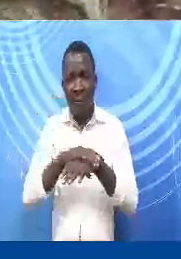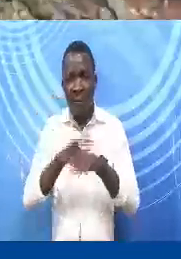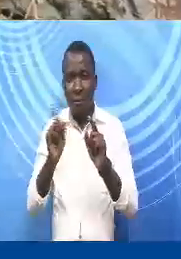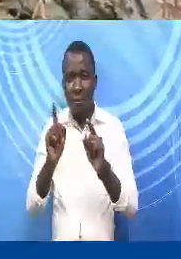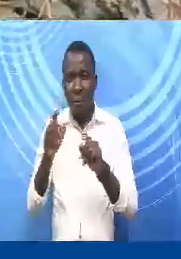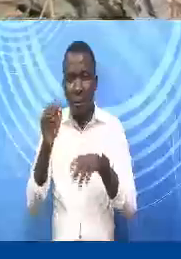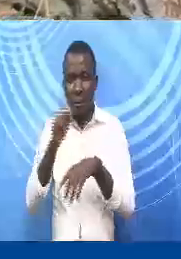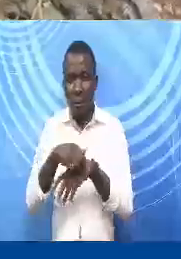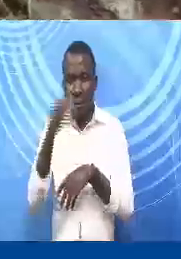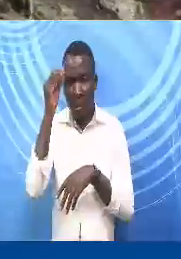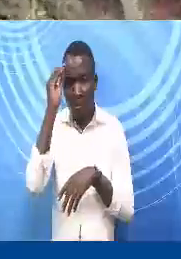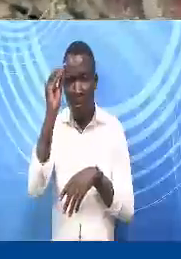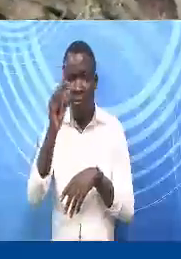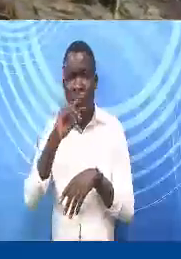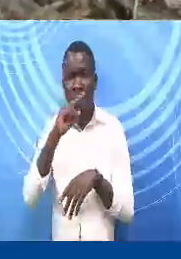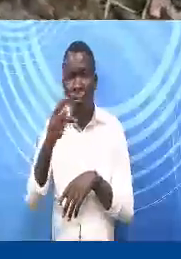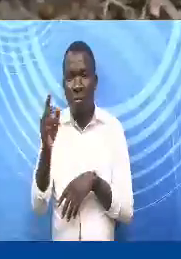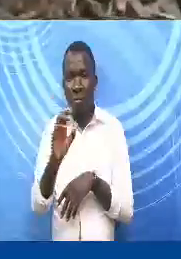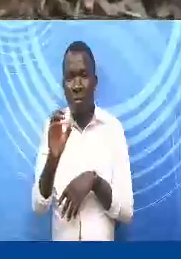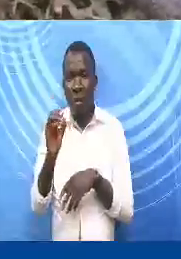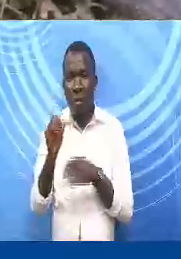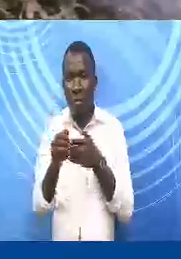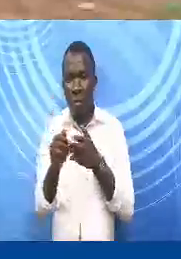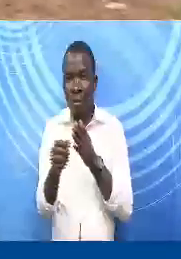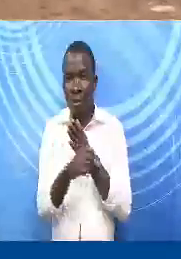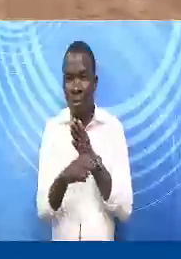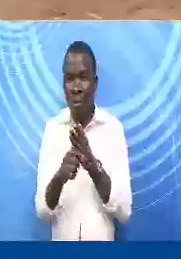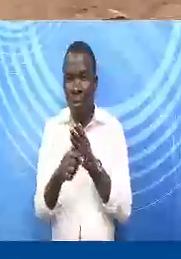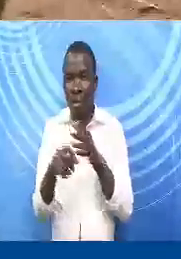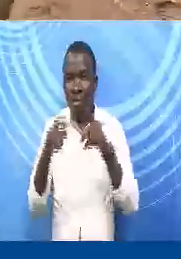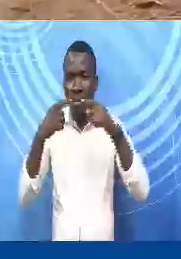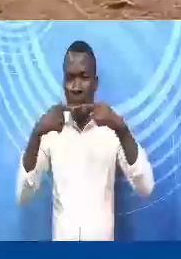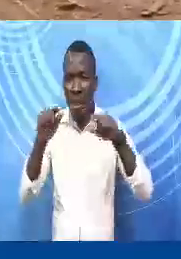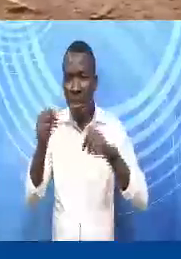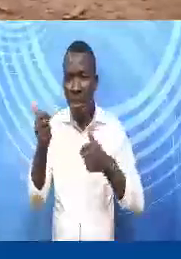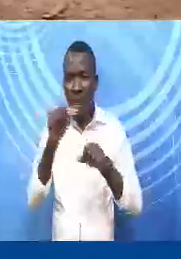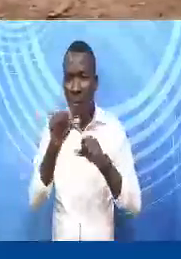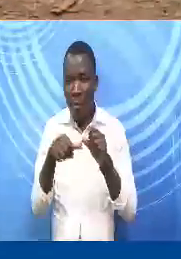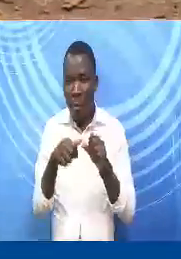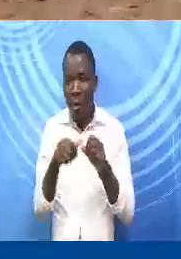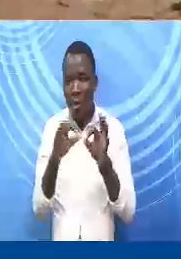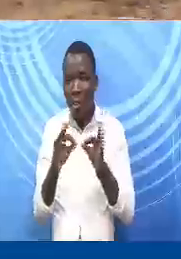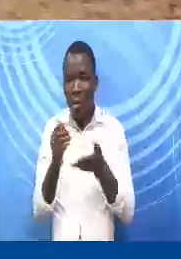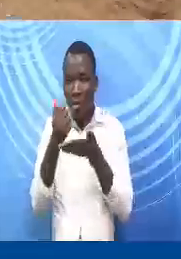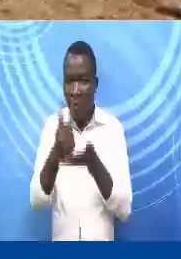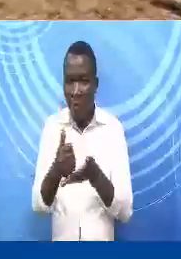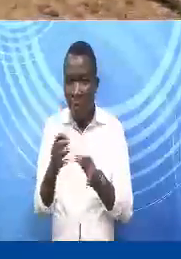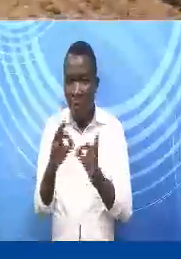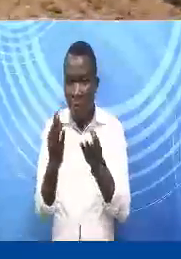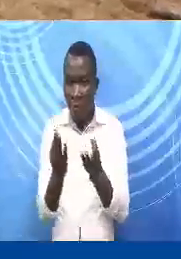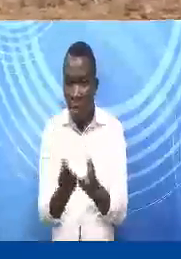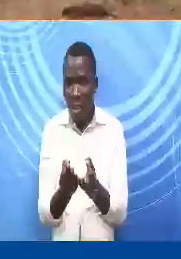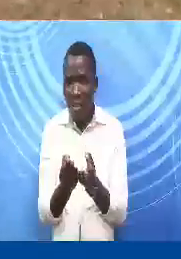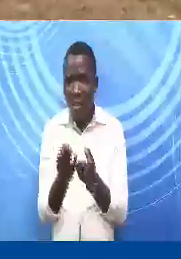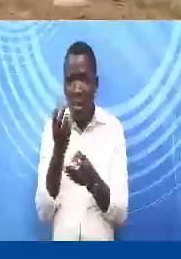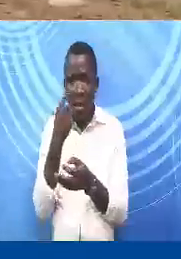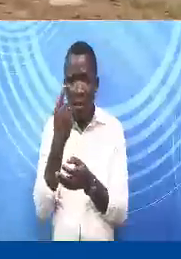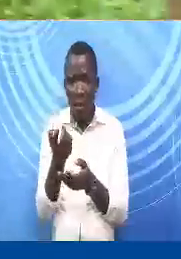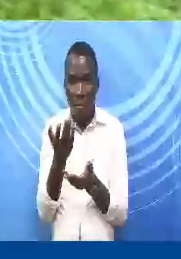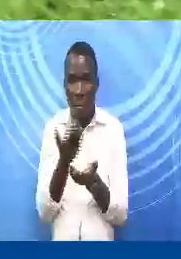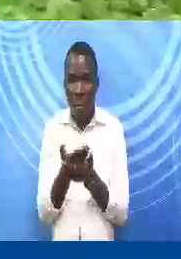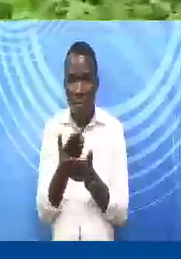ubutumwa bugufi ntiyabusubiza ubwo ubuyobozi bw'uyu murenge buragira icyo budutangariza ku bijyanye n'icyo bagiye gufasha uyu muryango dore ko basaba